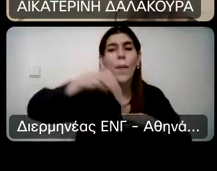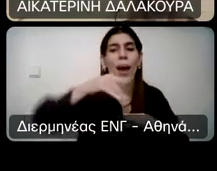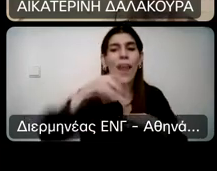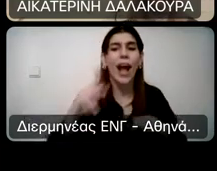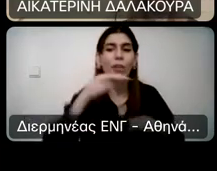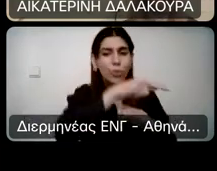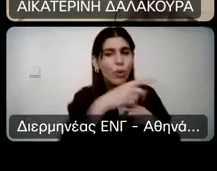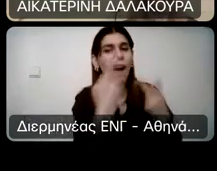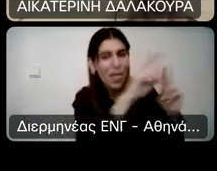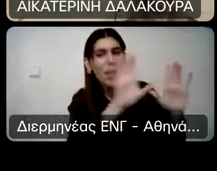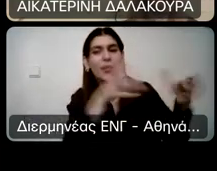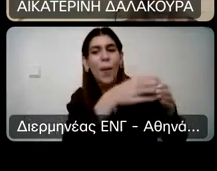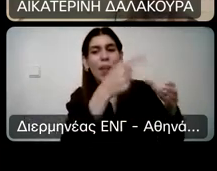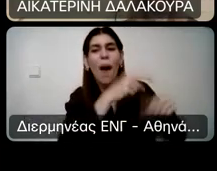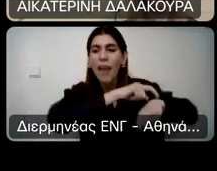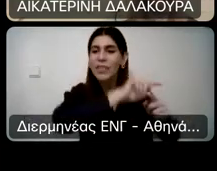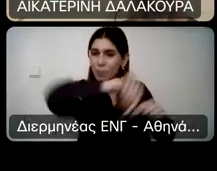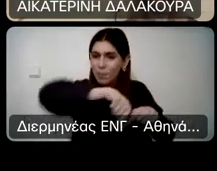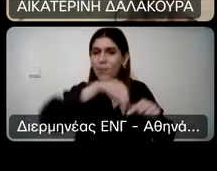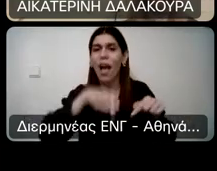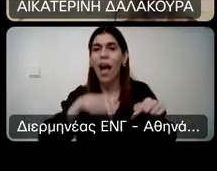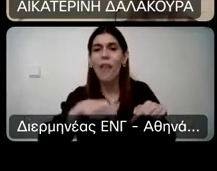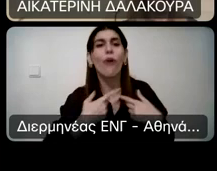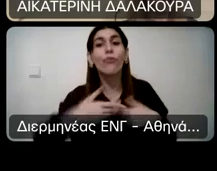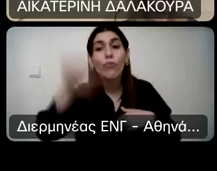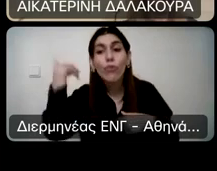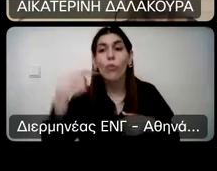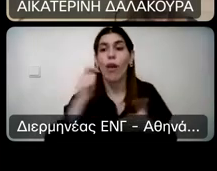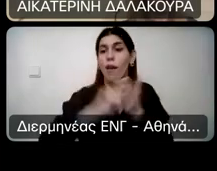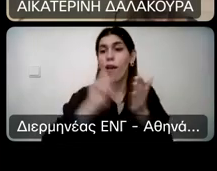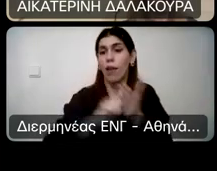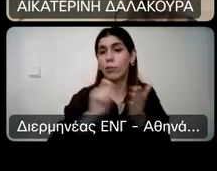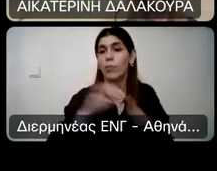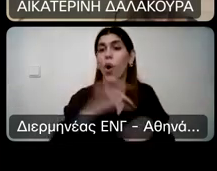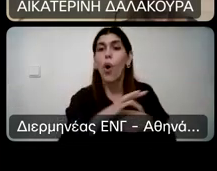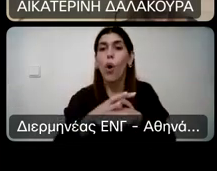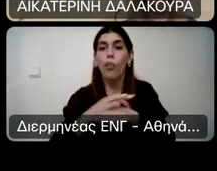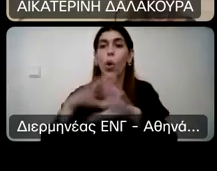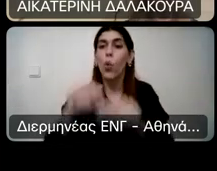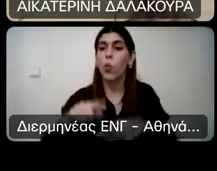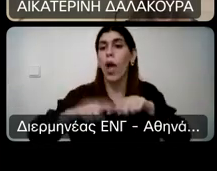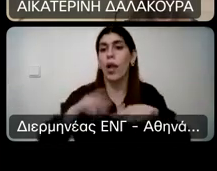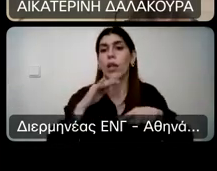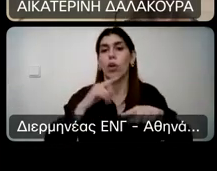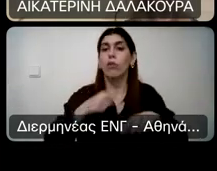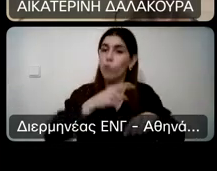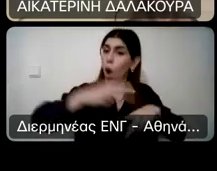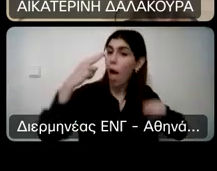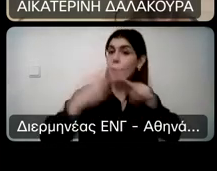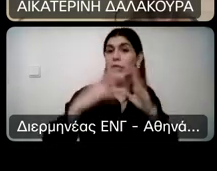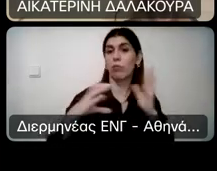ομάδα της συνέταξη τον οδηγό χρήσης μη σεξιστικής γλώσσας, που υπάρχει έως σήμερα, αποτελεί πλέον επίσημο κείμενο του κράτους μας